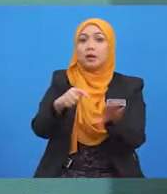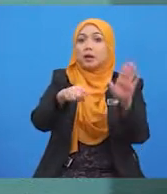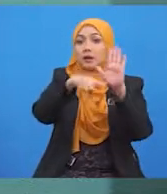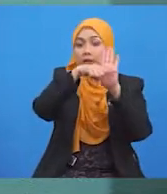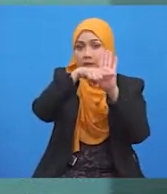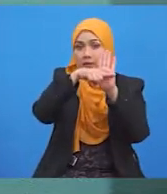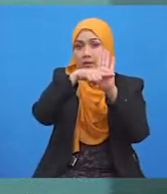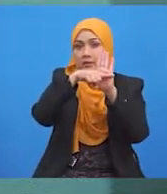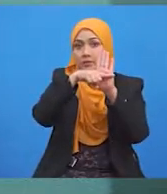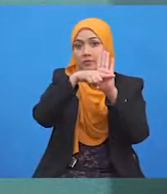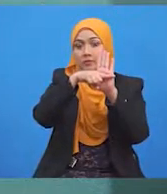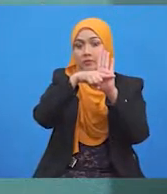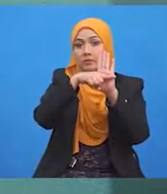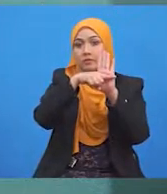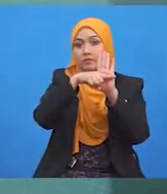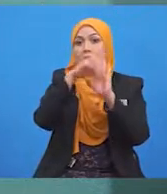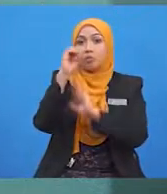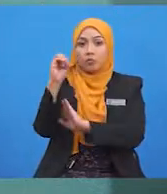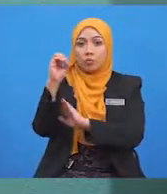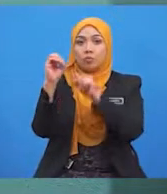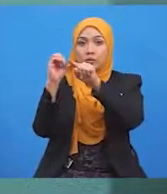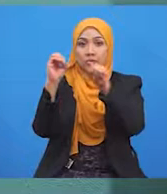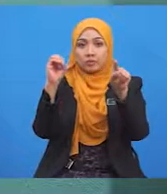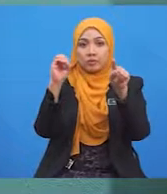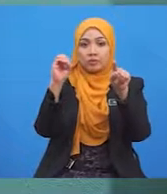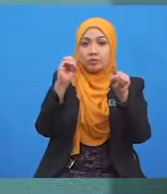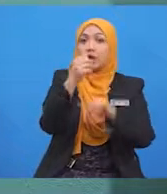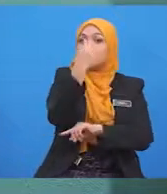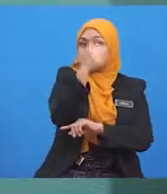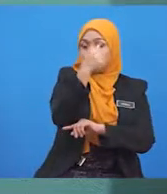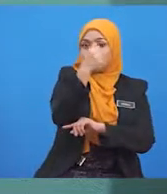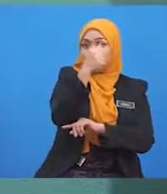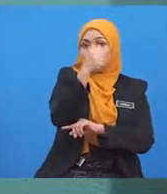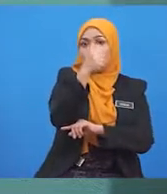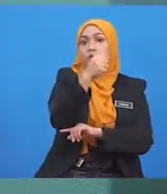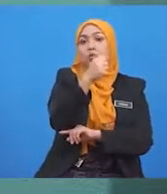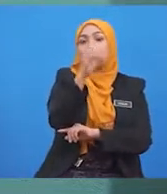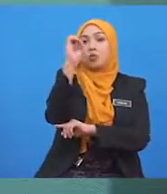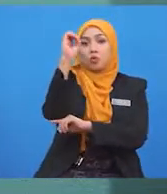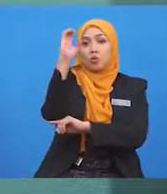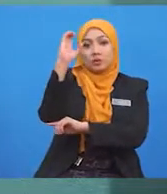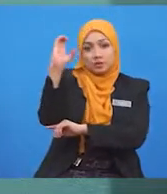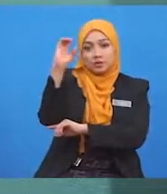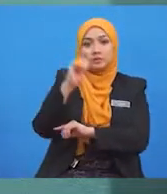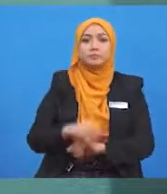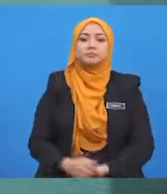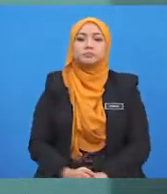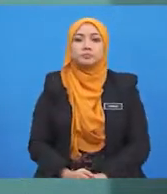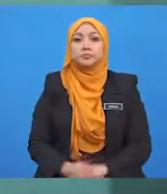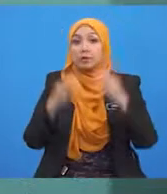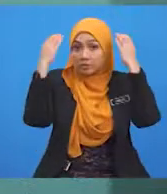Celcius hingga 110° Celcius C gua akan